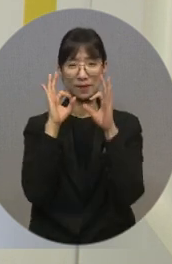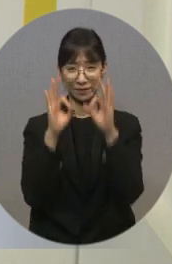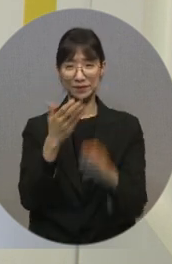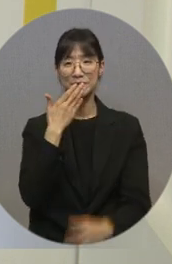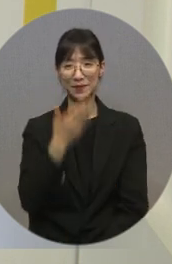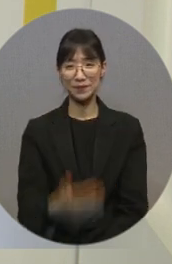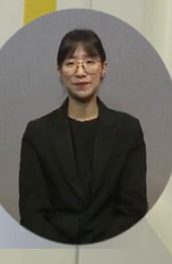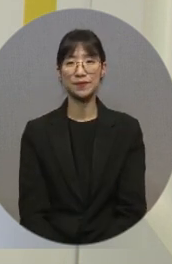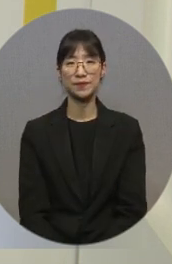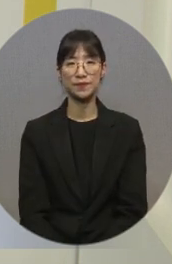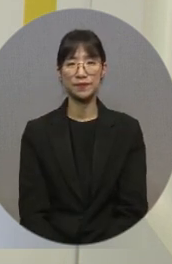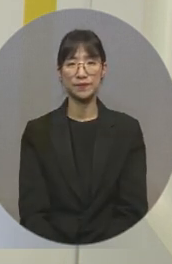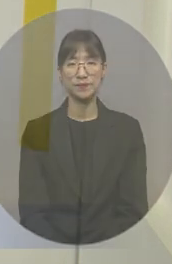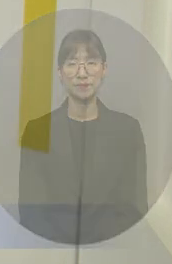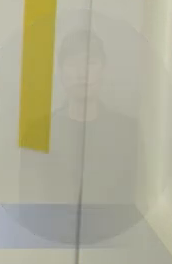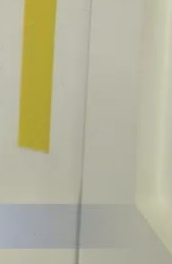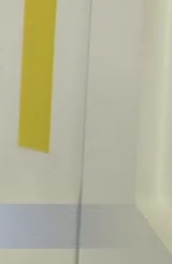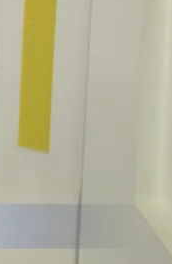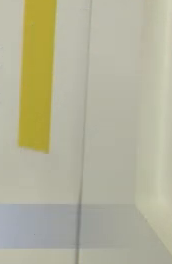통해 확인할 수 있습니다